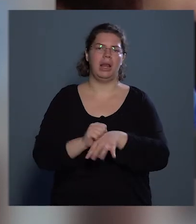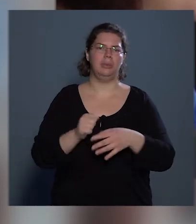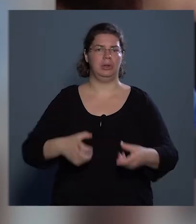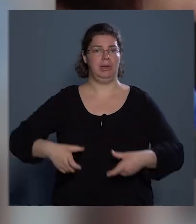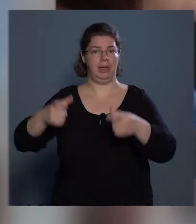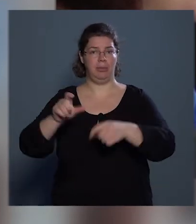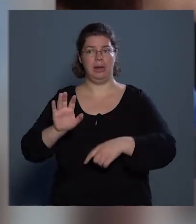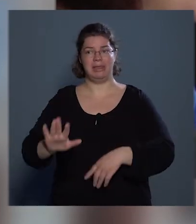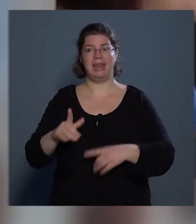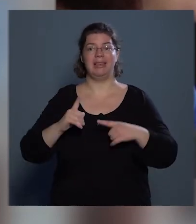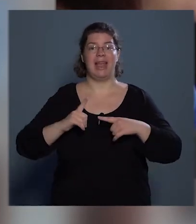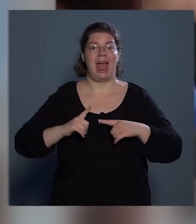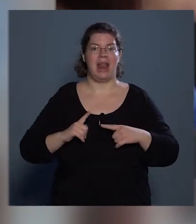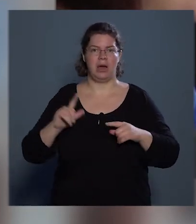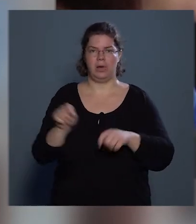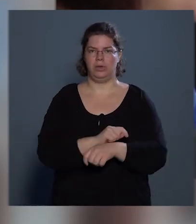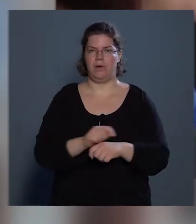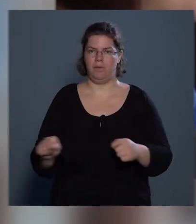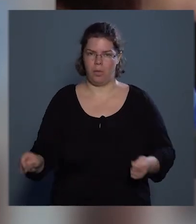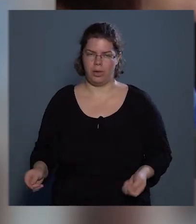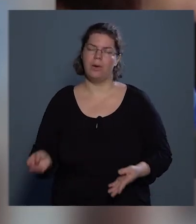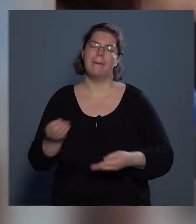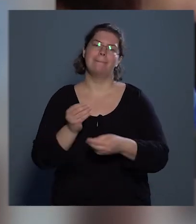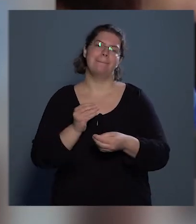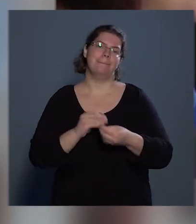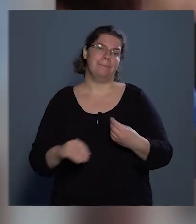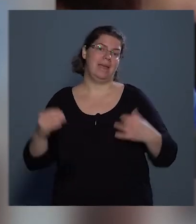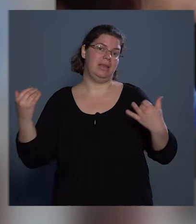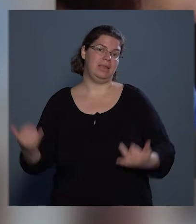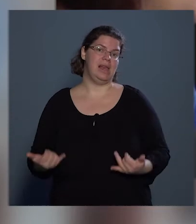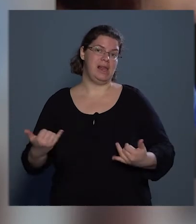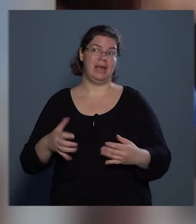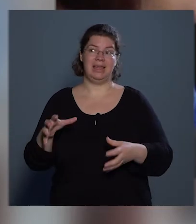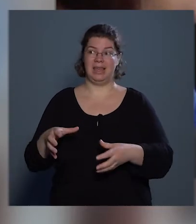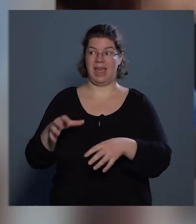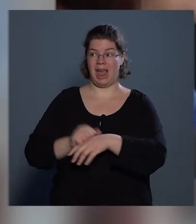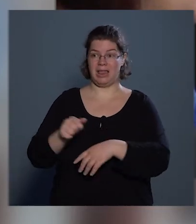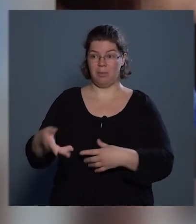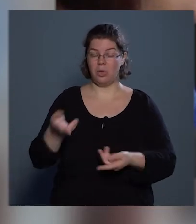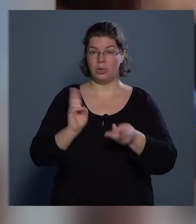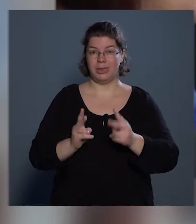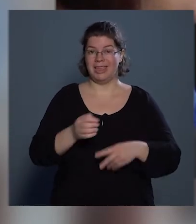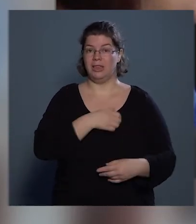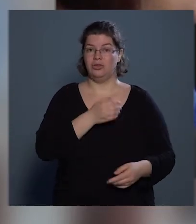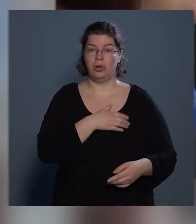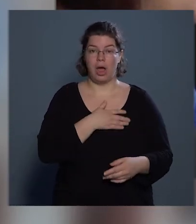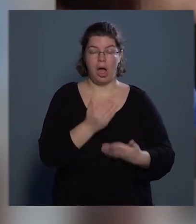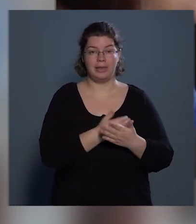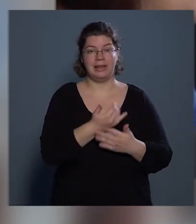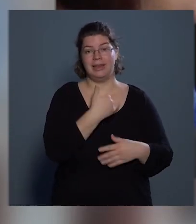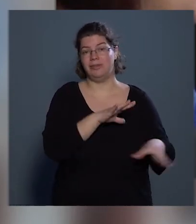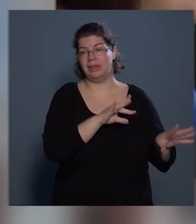épületnek az állaga az javuljon. Hiszen a jelenlegi állapot az az, hogy egy iskola használta évtizedekig,